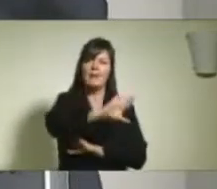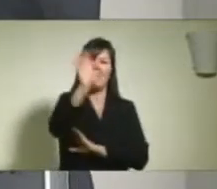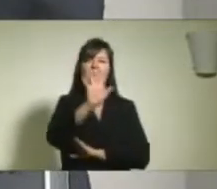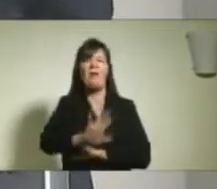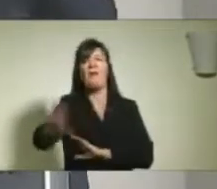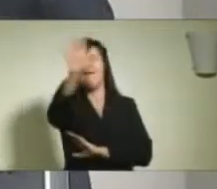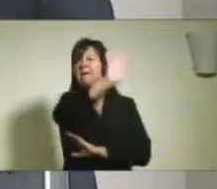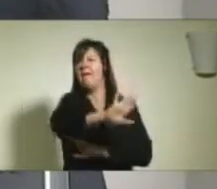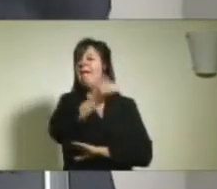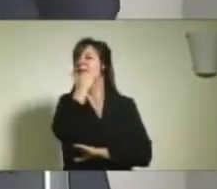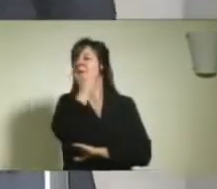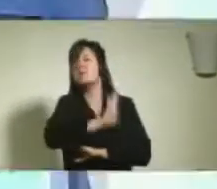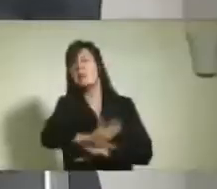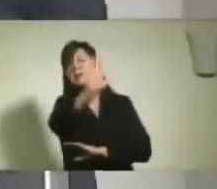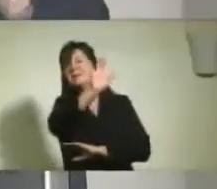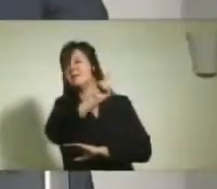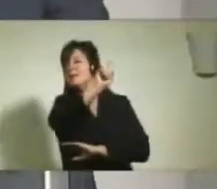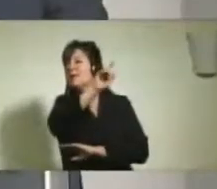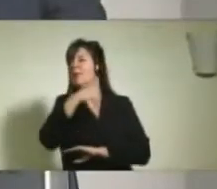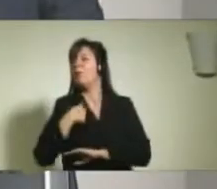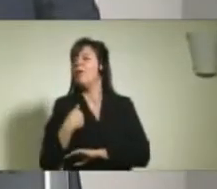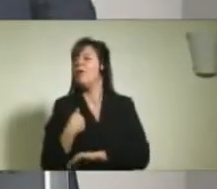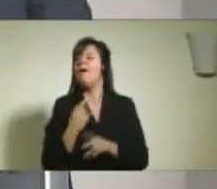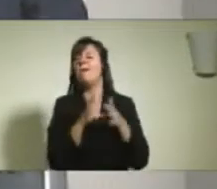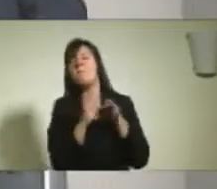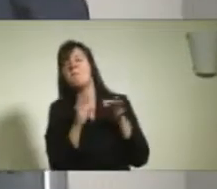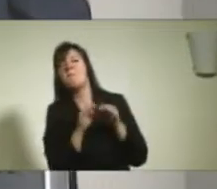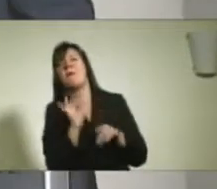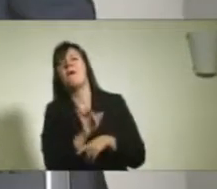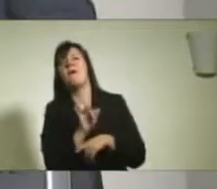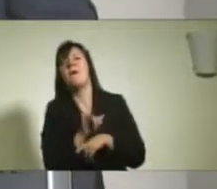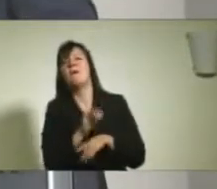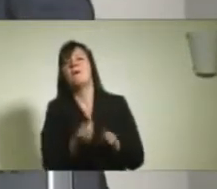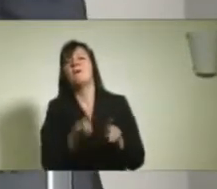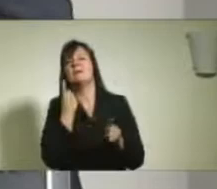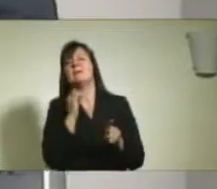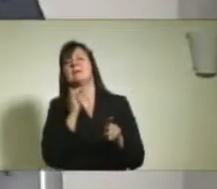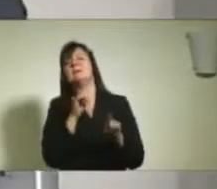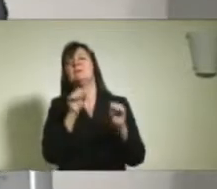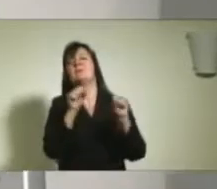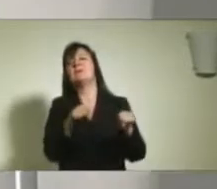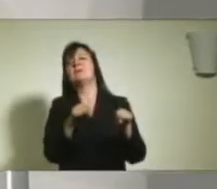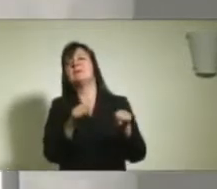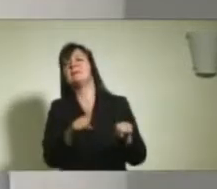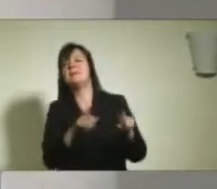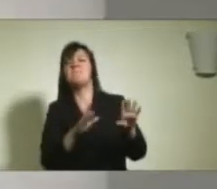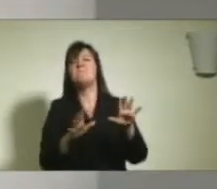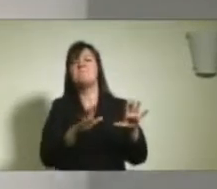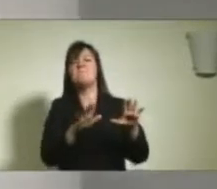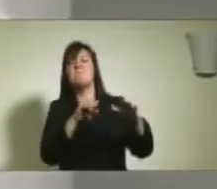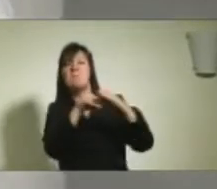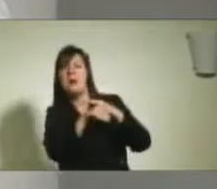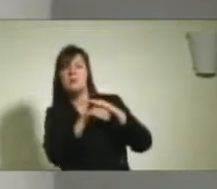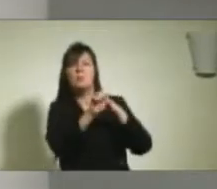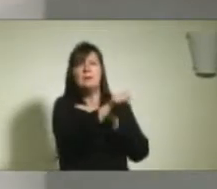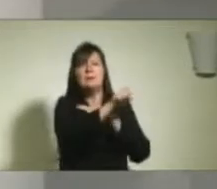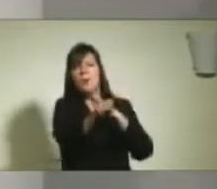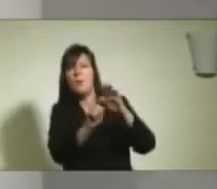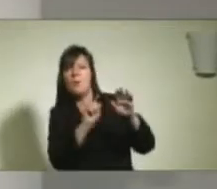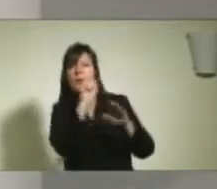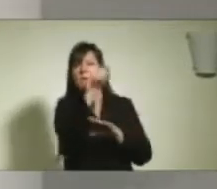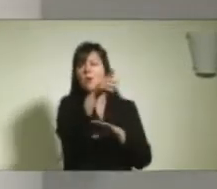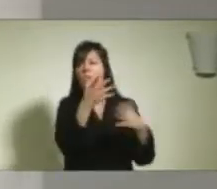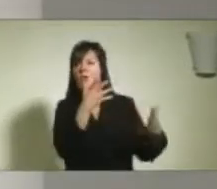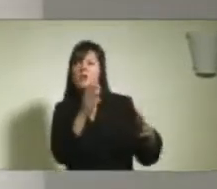pour qu'on ait une idée ou pour qu'on voit un petit peu s'il y a des possibilités là-bas dont on peut ou